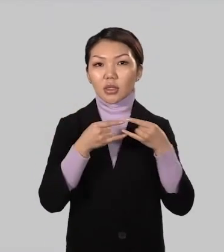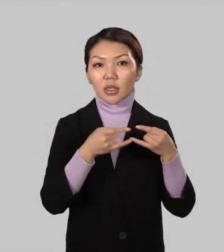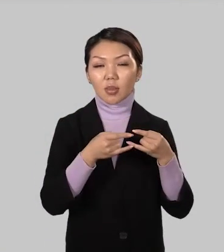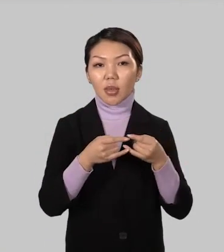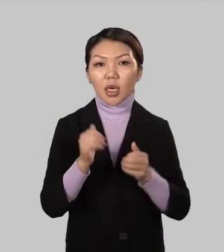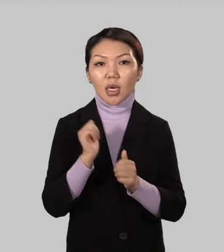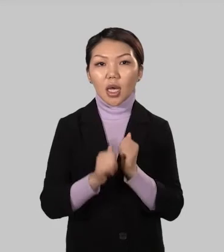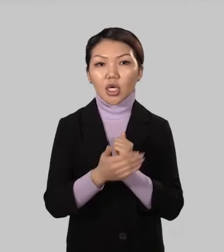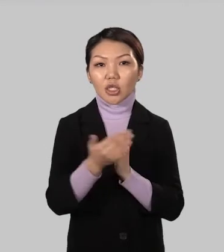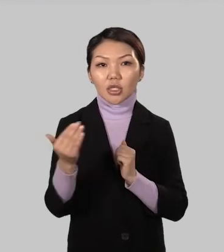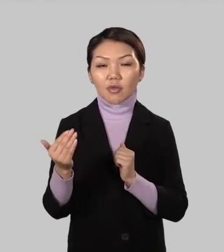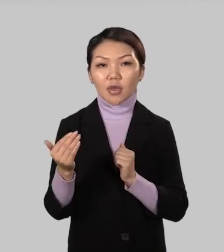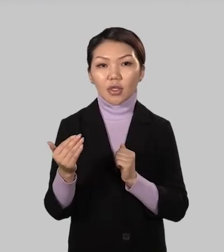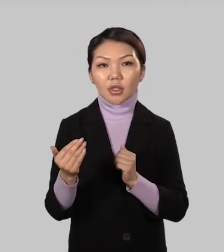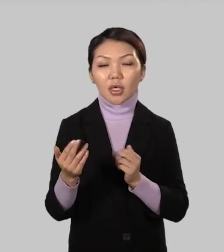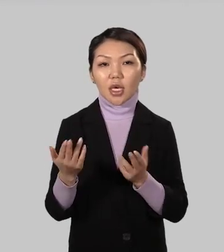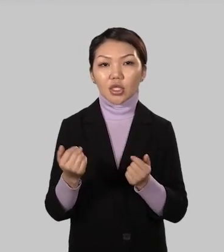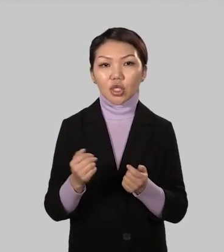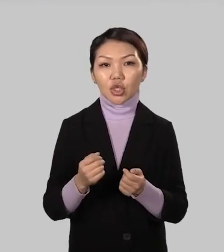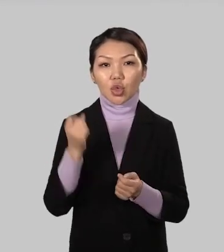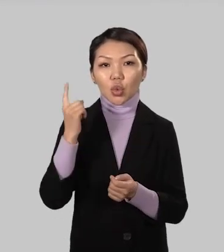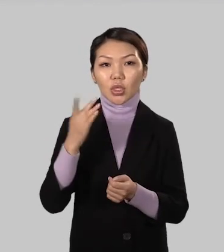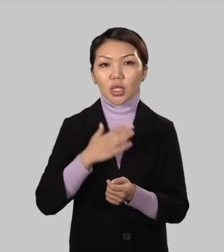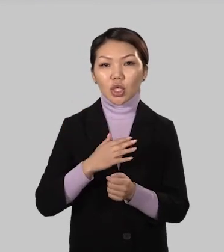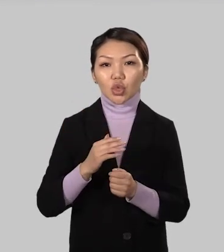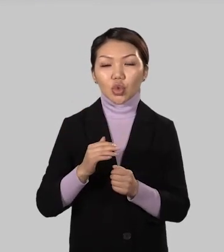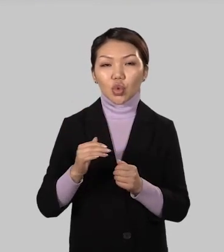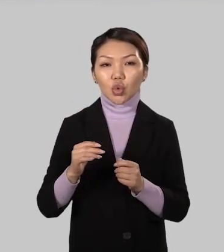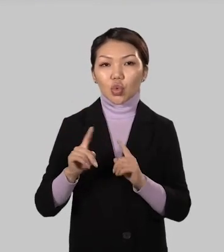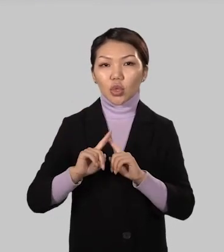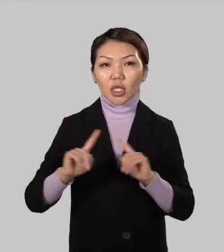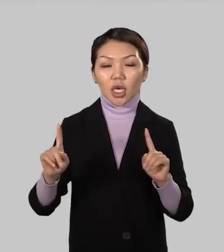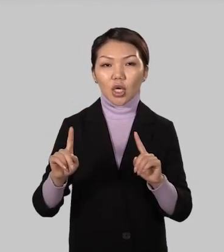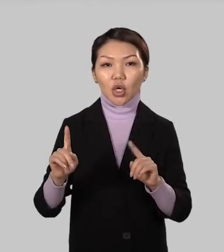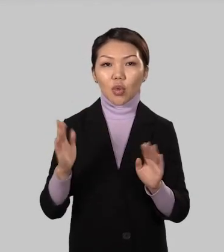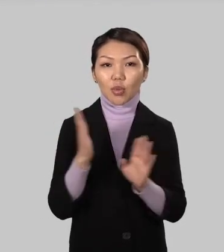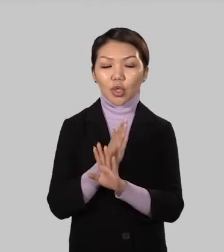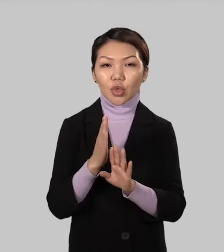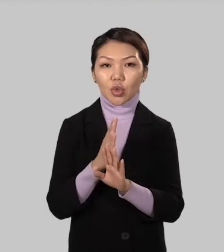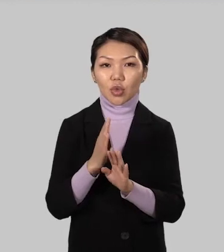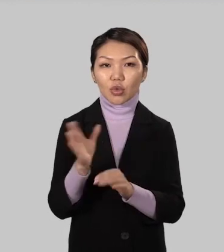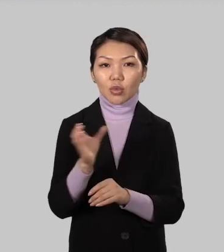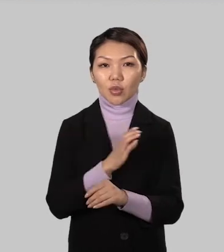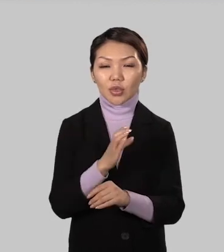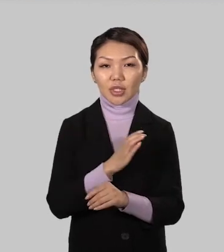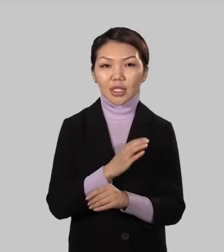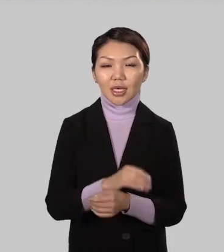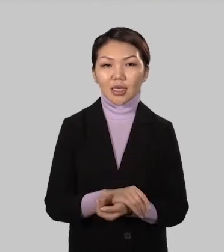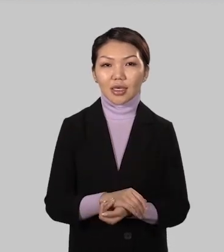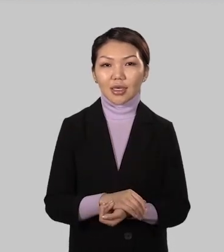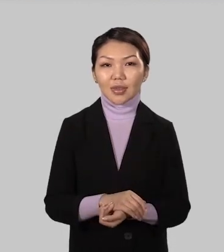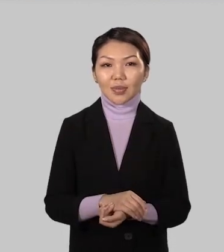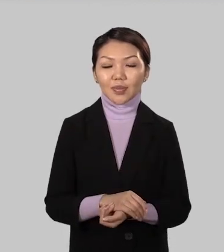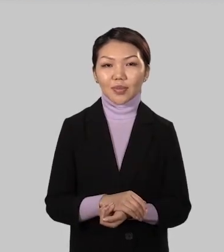каждый из вас конечно же узнал нашу уникальную природную достопримечательность жемчужину